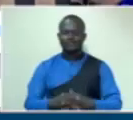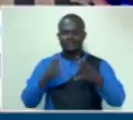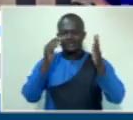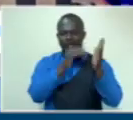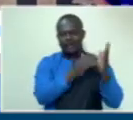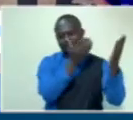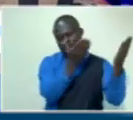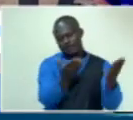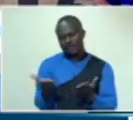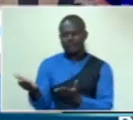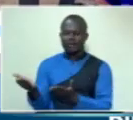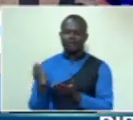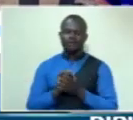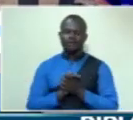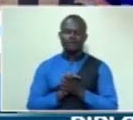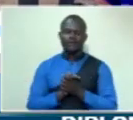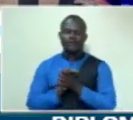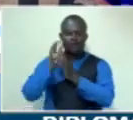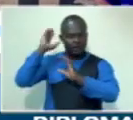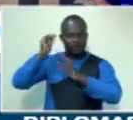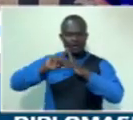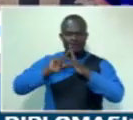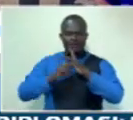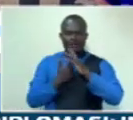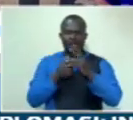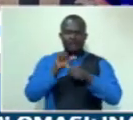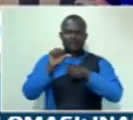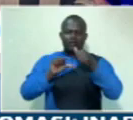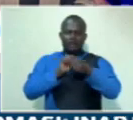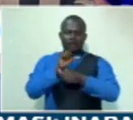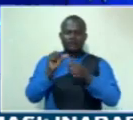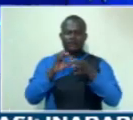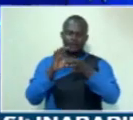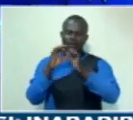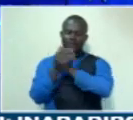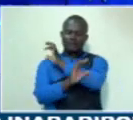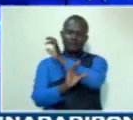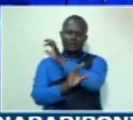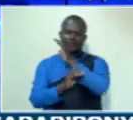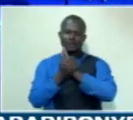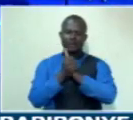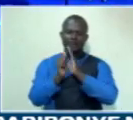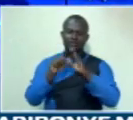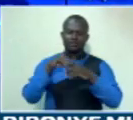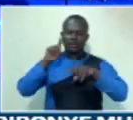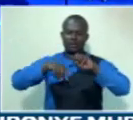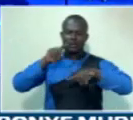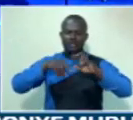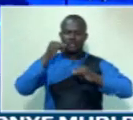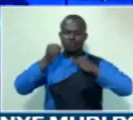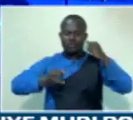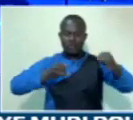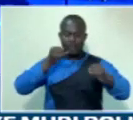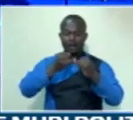twongiye kubaha ikaze. Aya makuru reka tuyahere makuru ajyanye na diplomasi, aho inararibonye muri politiki